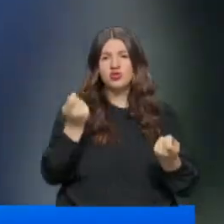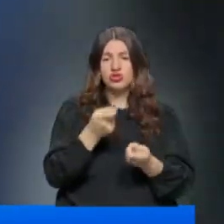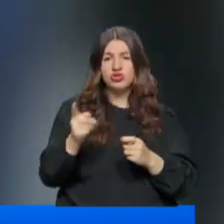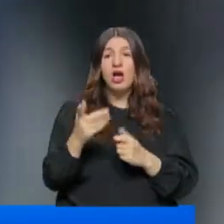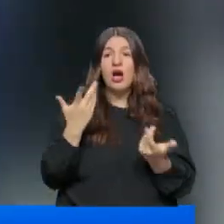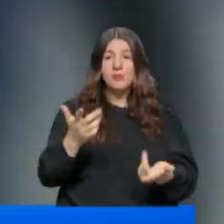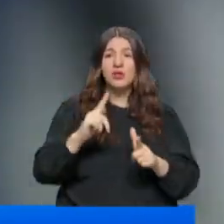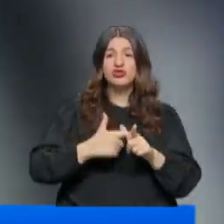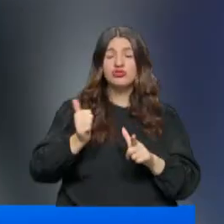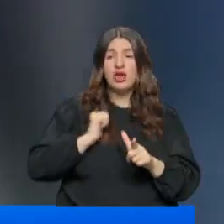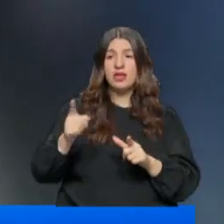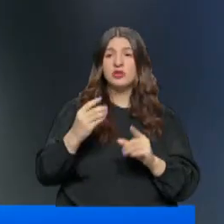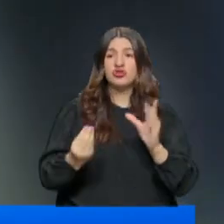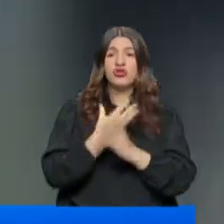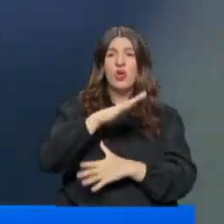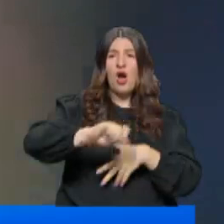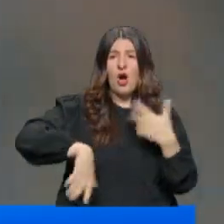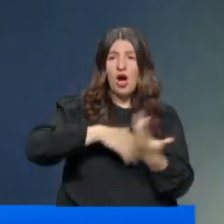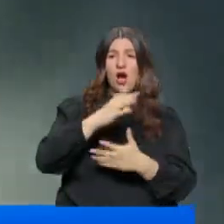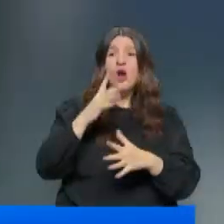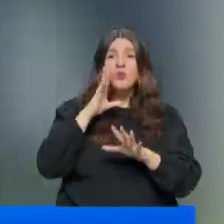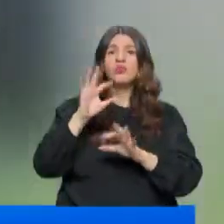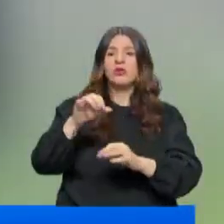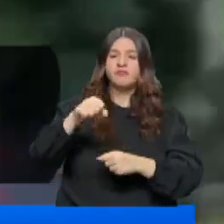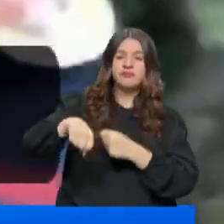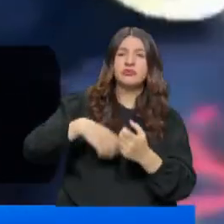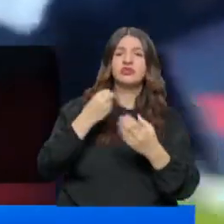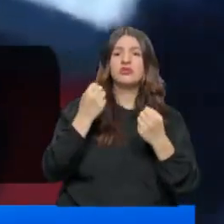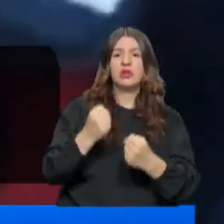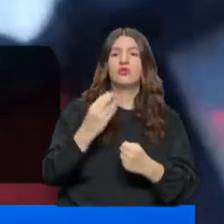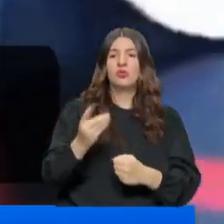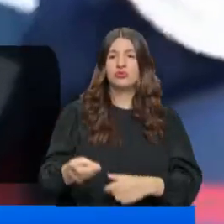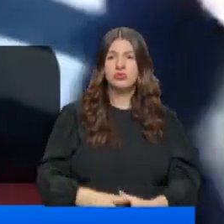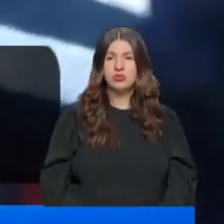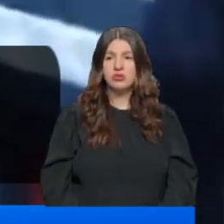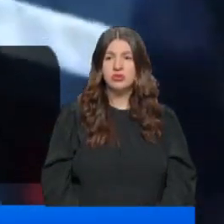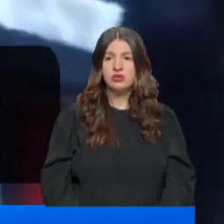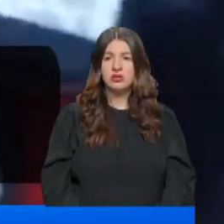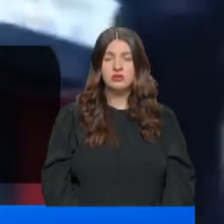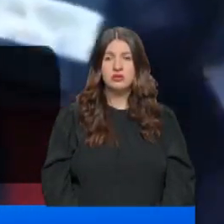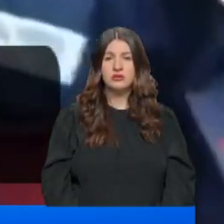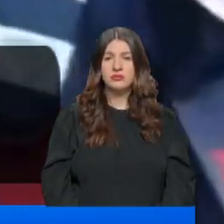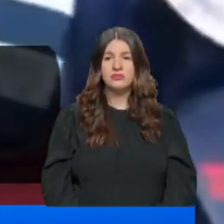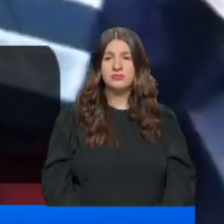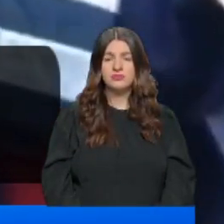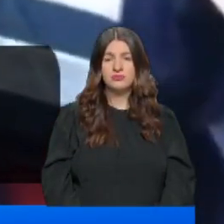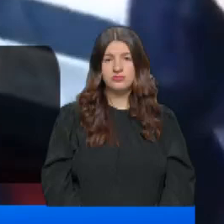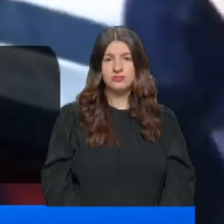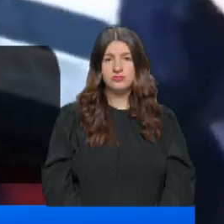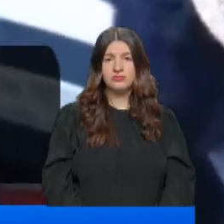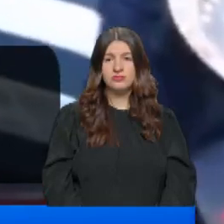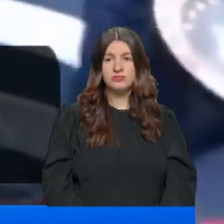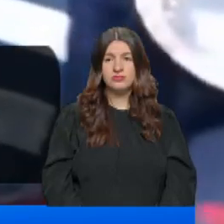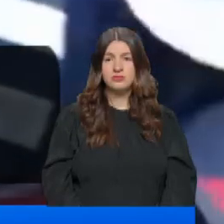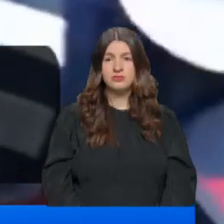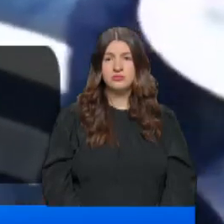çalıştı. Ancak jandarmanın çıkan arbedede müdahalesi sert oldu. Zor kullanacağım, video çekmeyin. Bakın beyefendi, video tamam. Basın